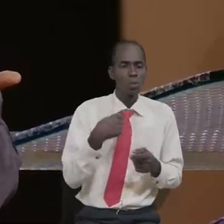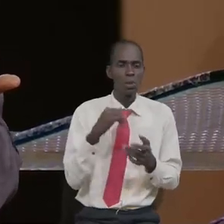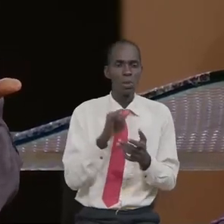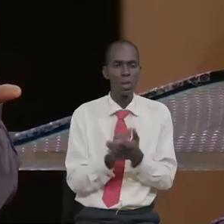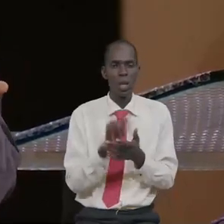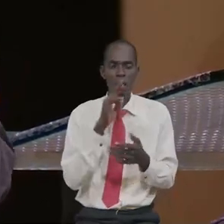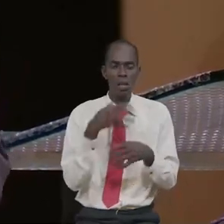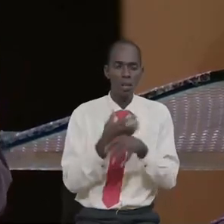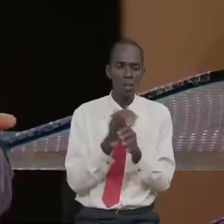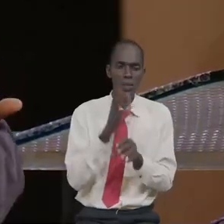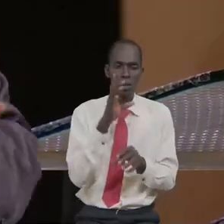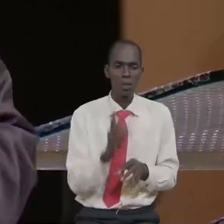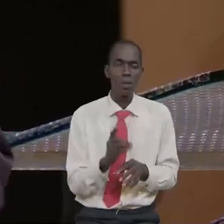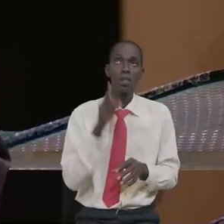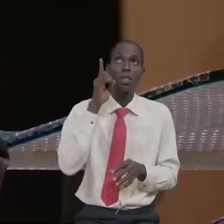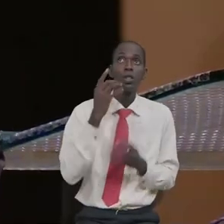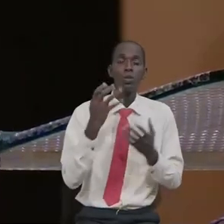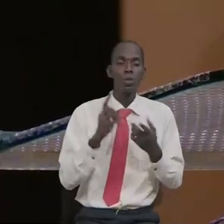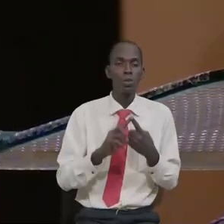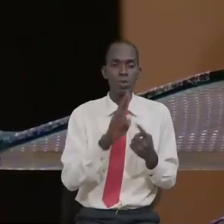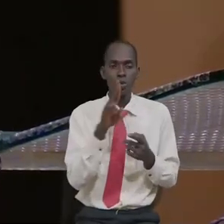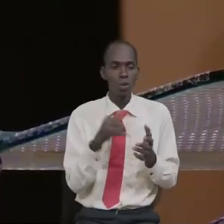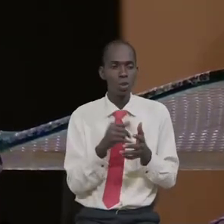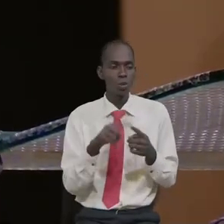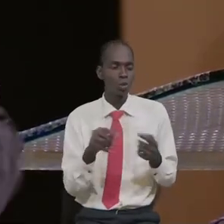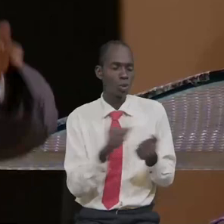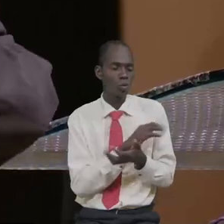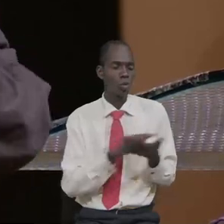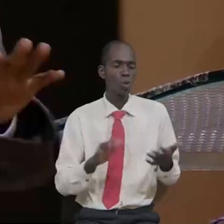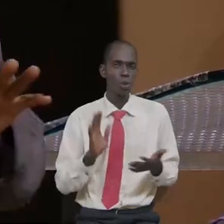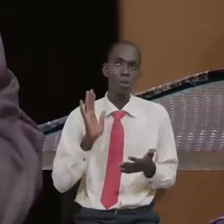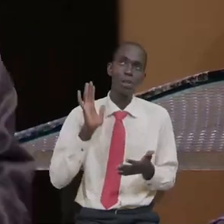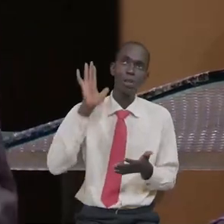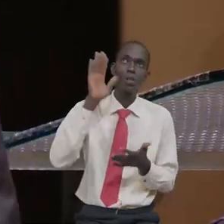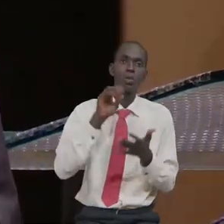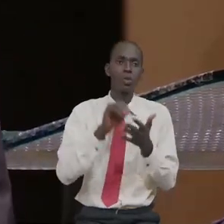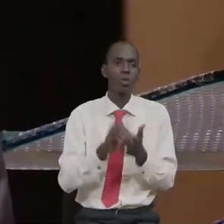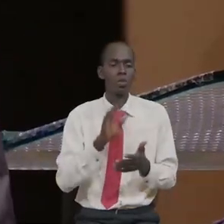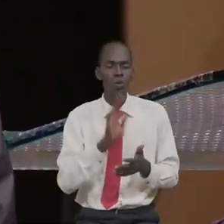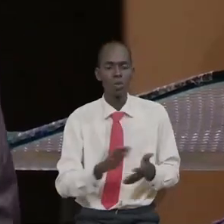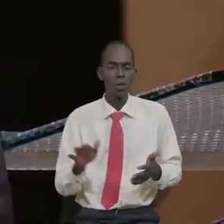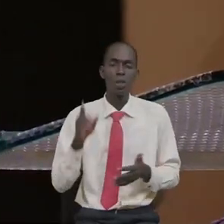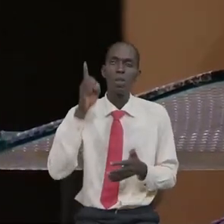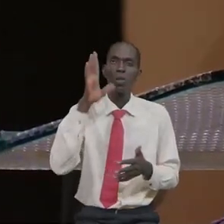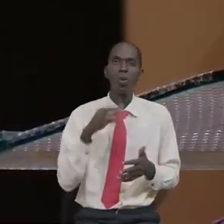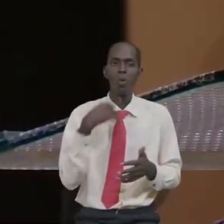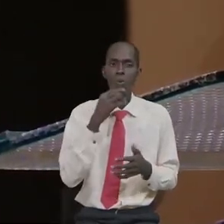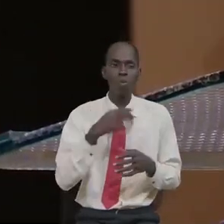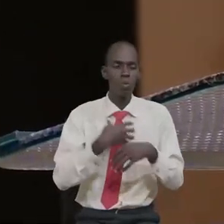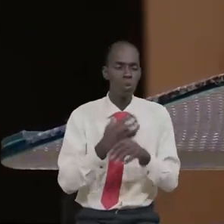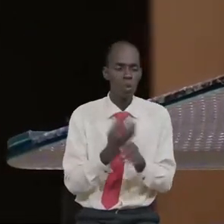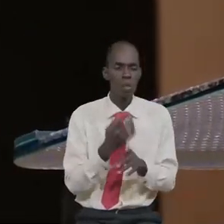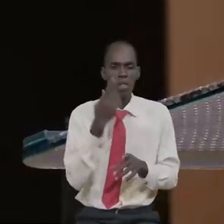ils veulent l'utiliser pour détruire ses enfants. Dieu qui a créé le feu, il